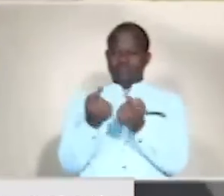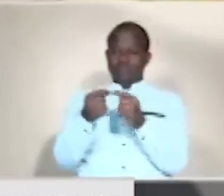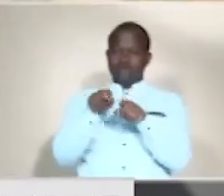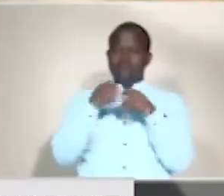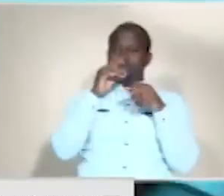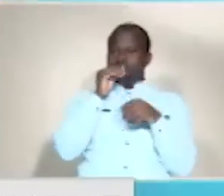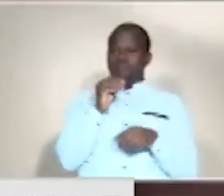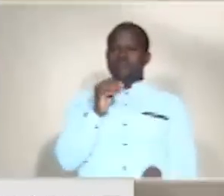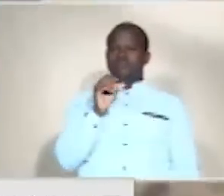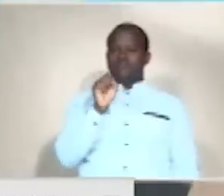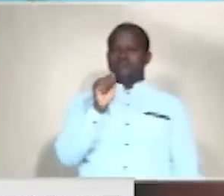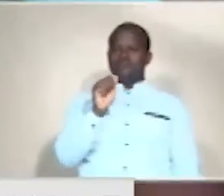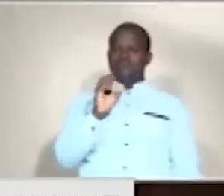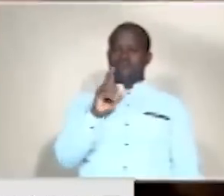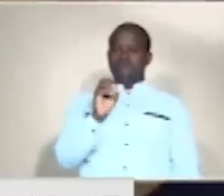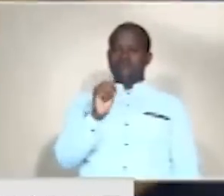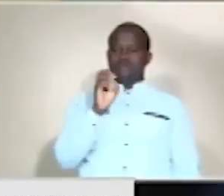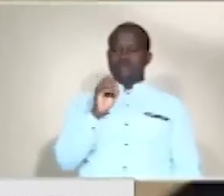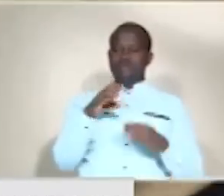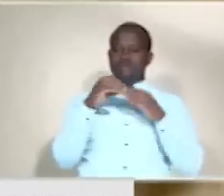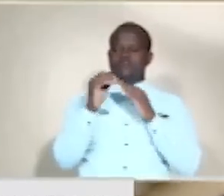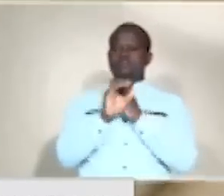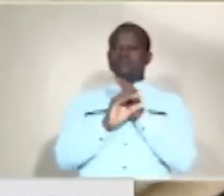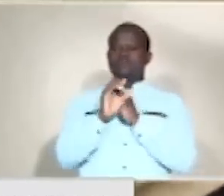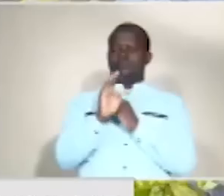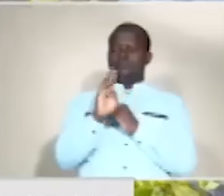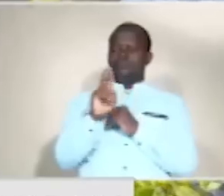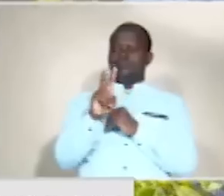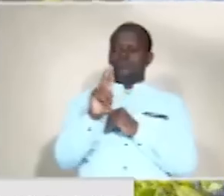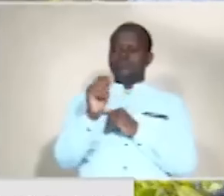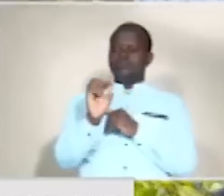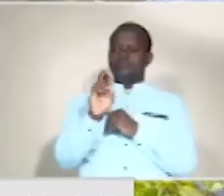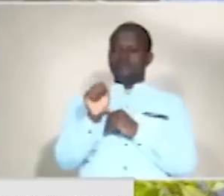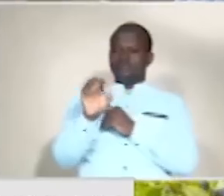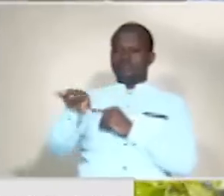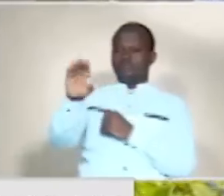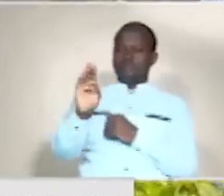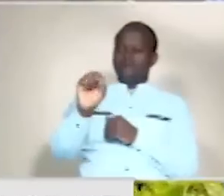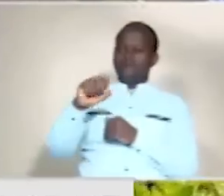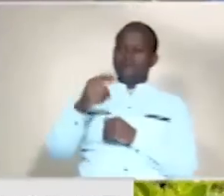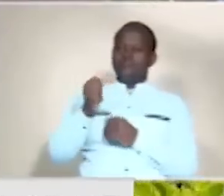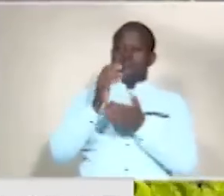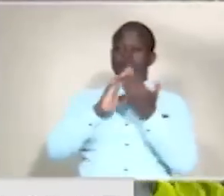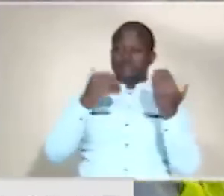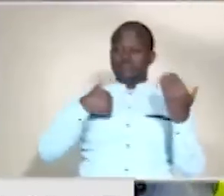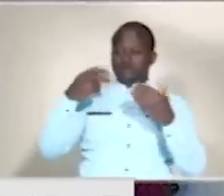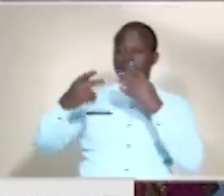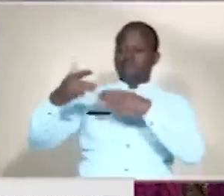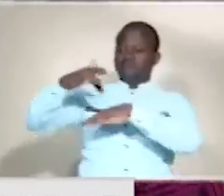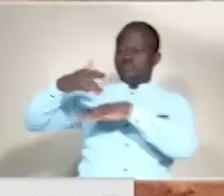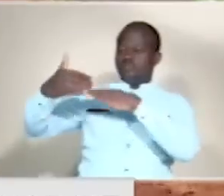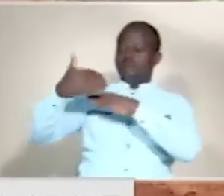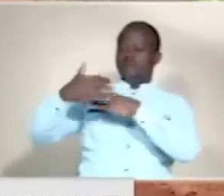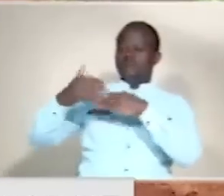bivugwa na Nzayinamba Salomo, umunyamabanga nshingwabikorwa w'urwego rw'akagari ka Buvungira muri Bushekeri, kamwe mu tugari dufite igice kinini gikora kuri pariki ya